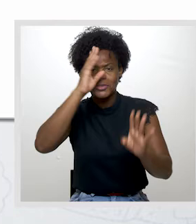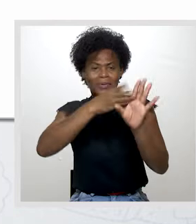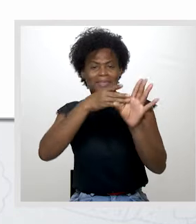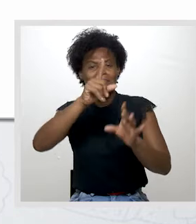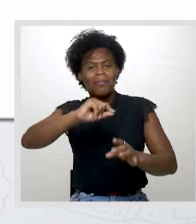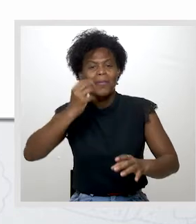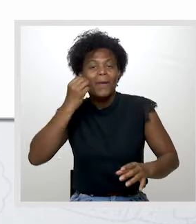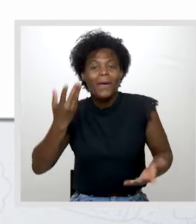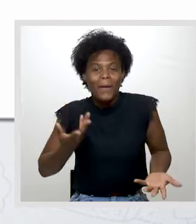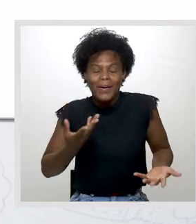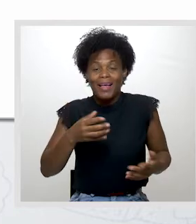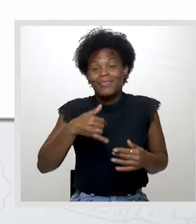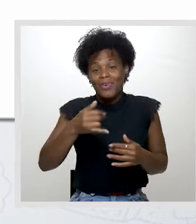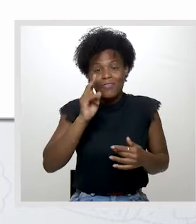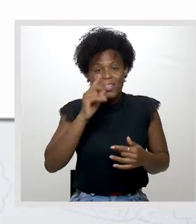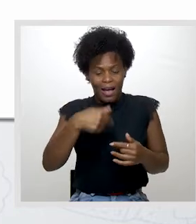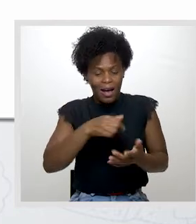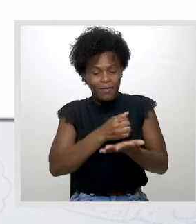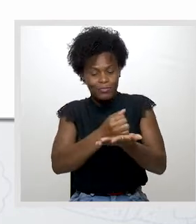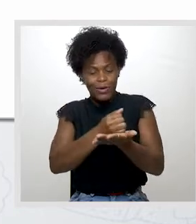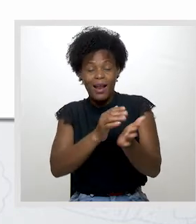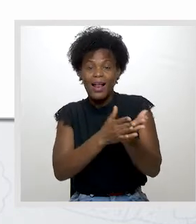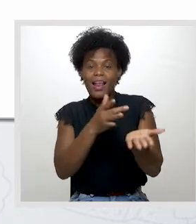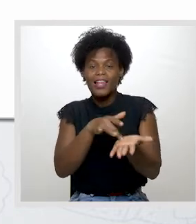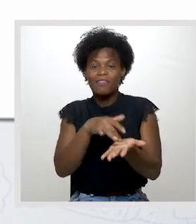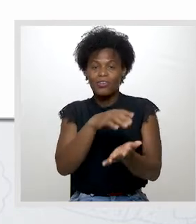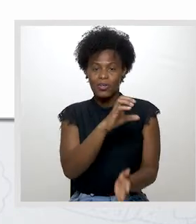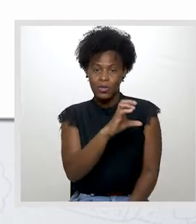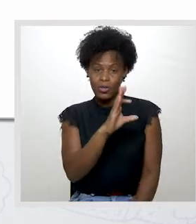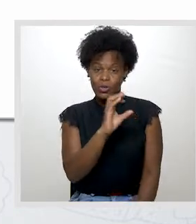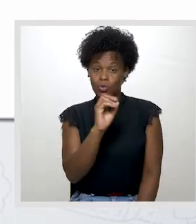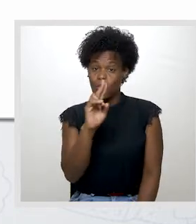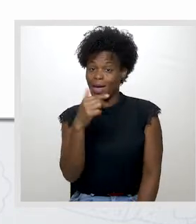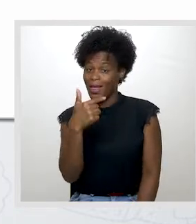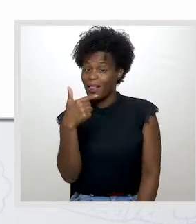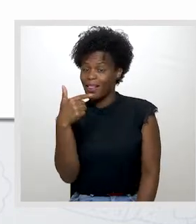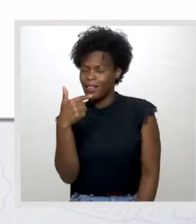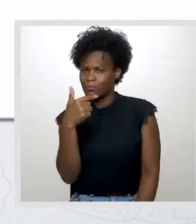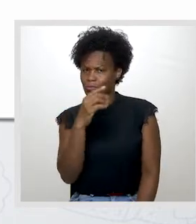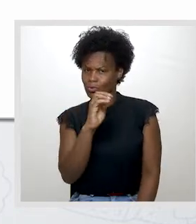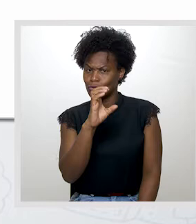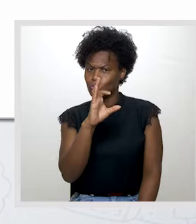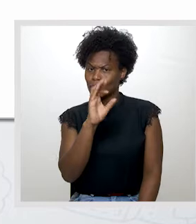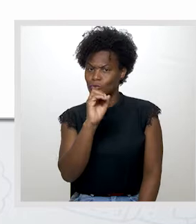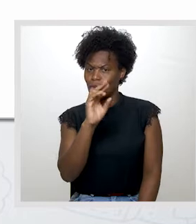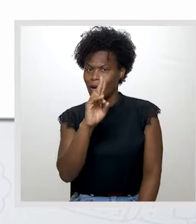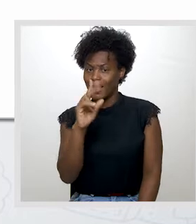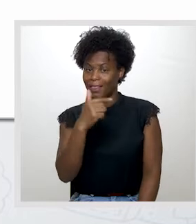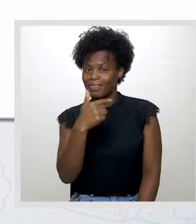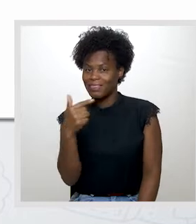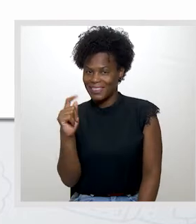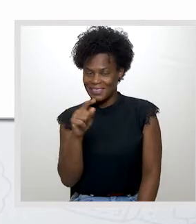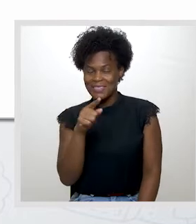et vous allez avoir comme support le livre Chouette, Sexto Ano, la page